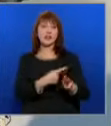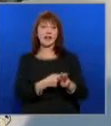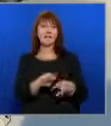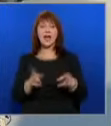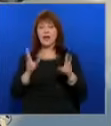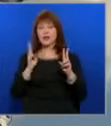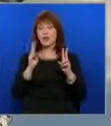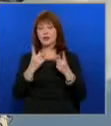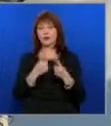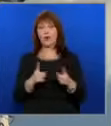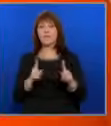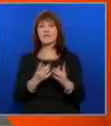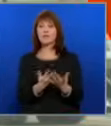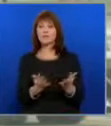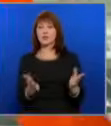мнозинство.